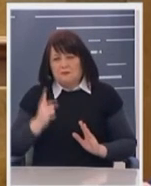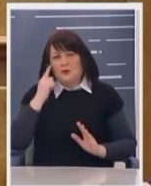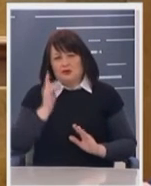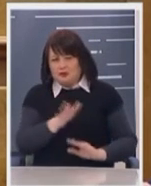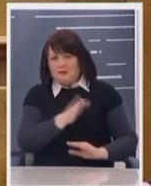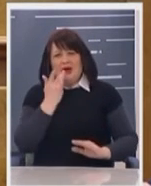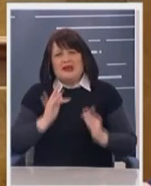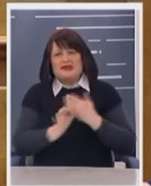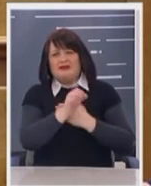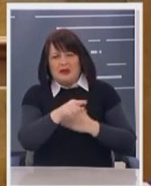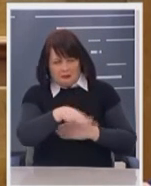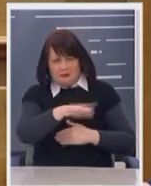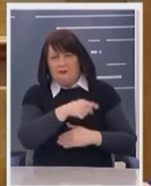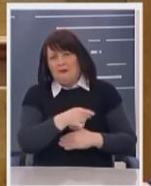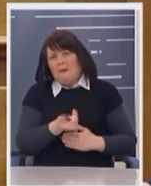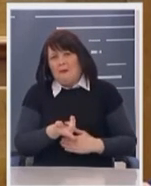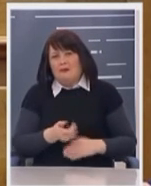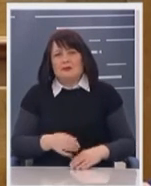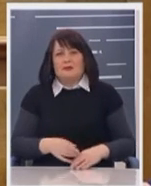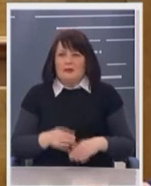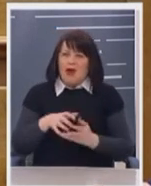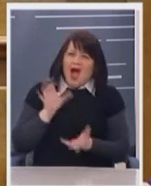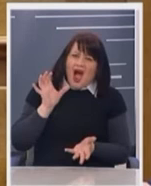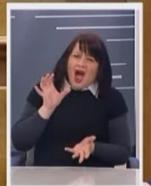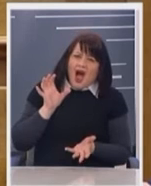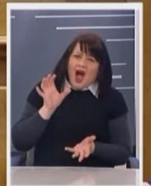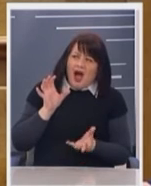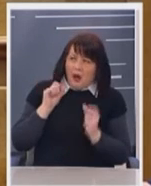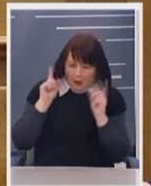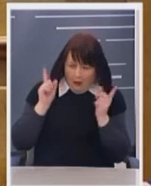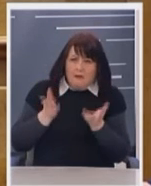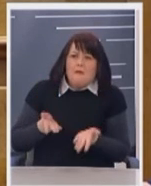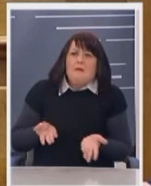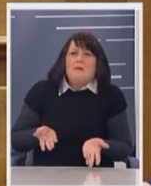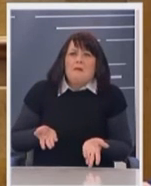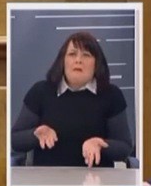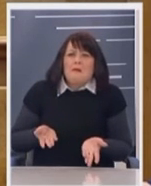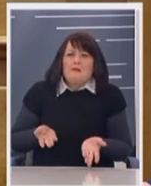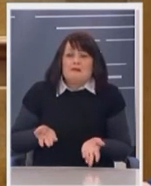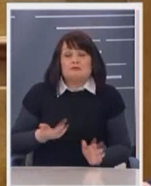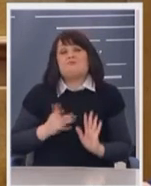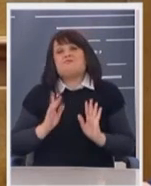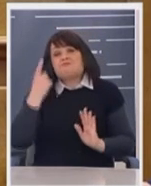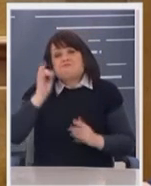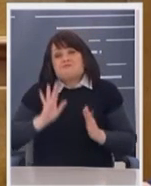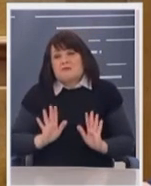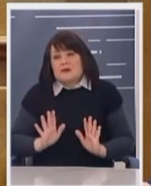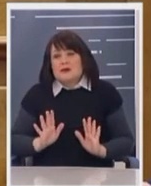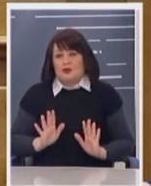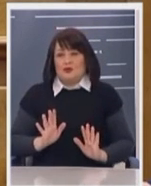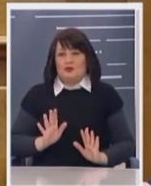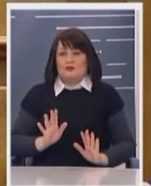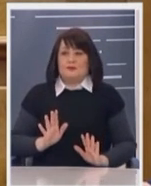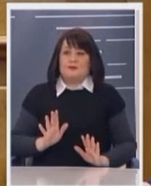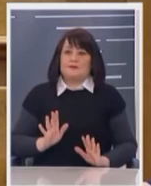Αλλά μείναμε άφωνοι. Μείναμε άφωνοι. Δεν ξέρουμε αν είναι